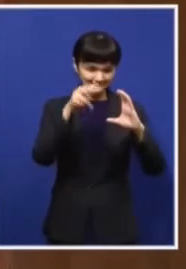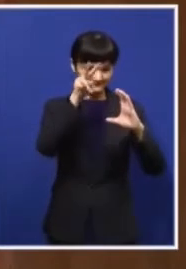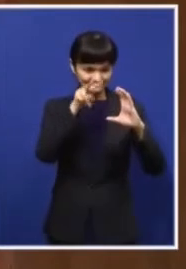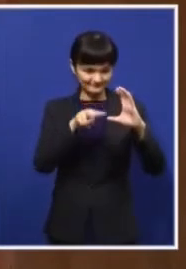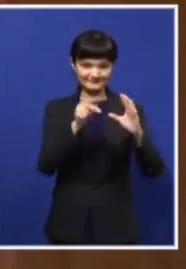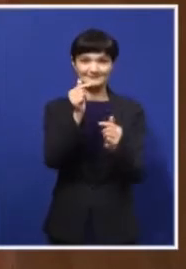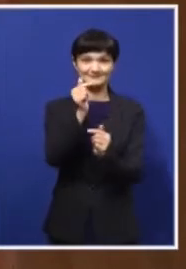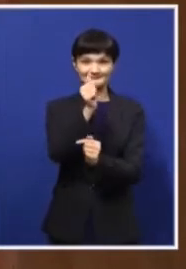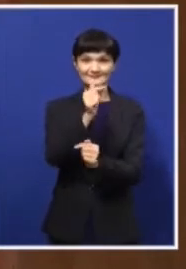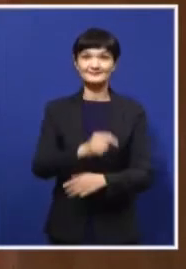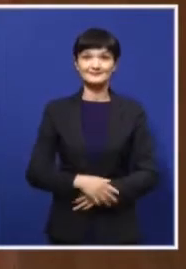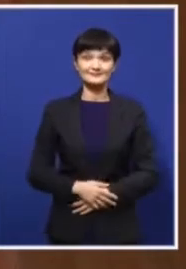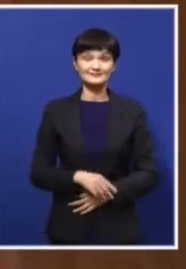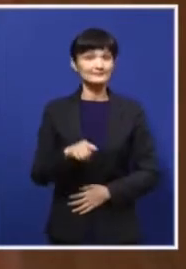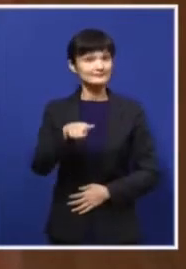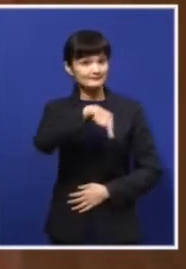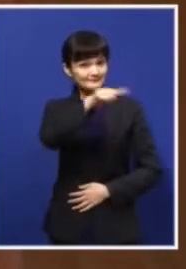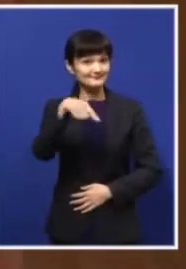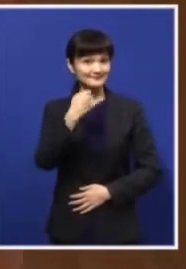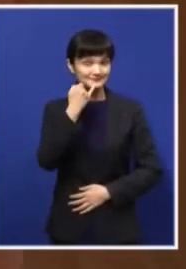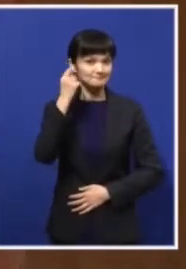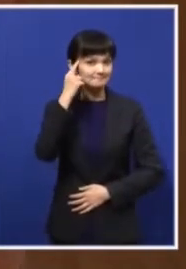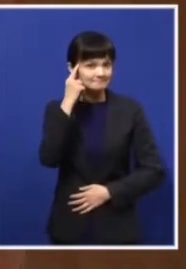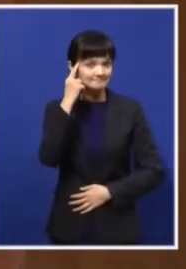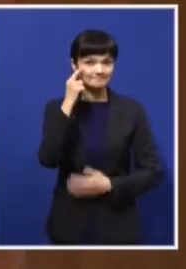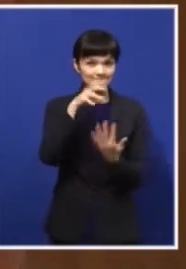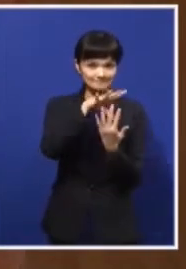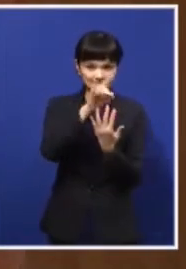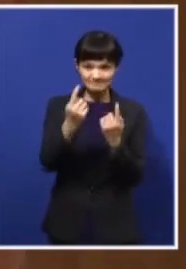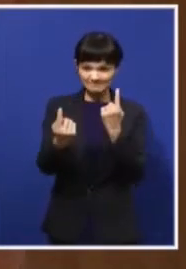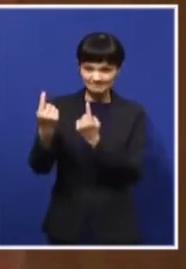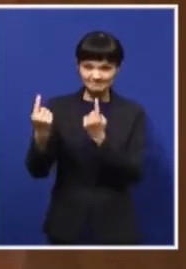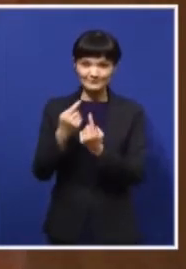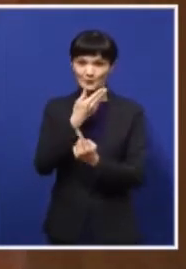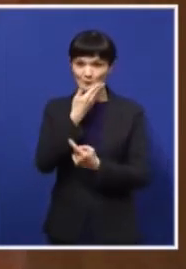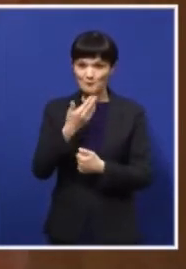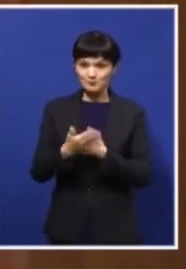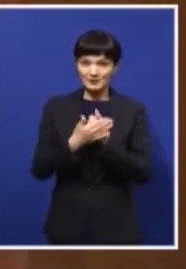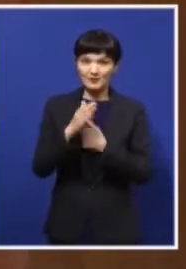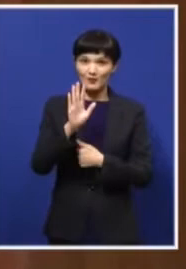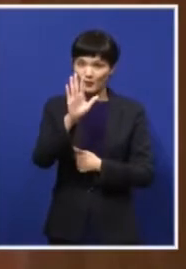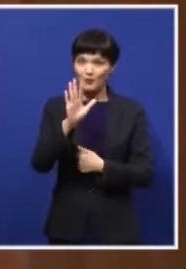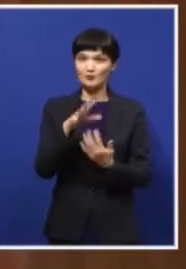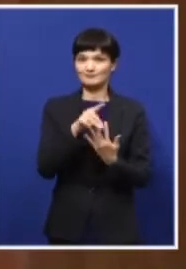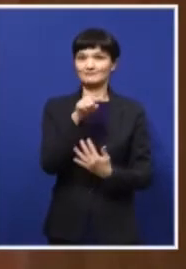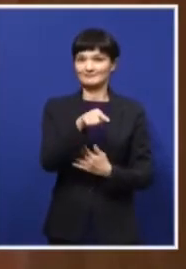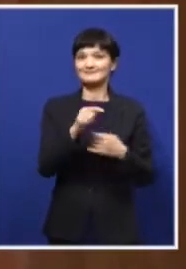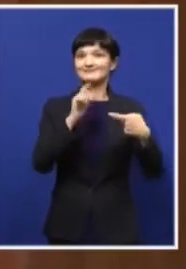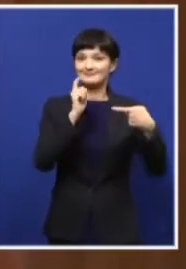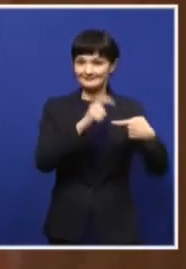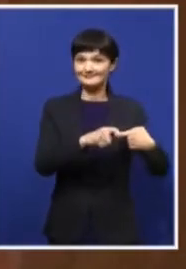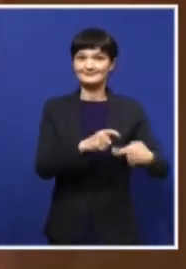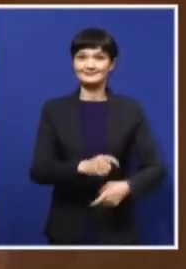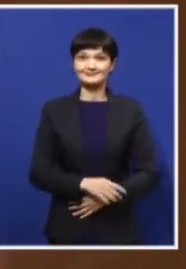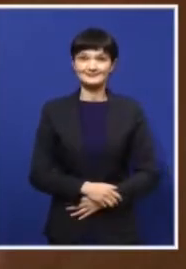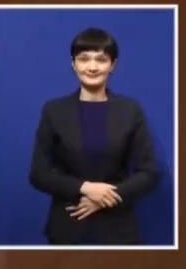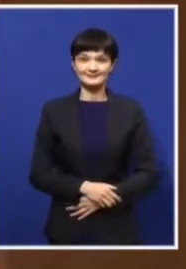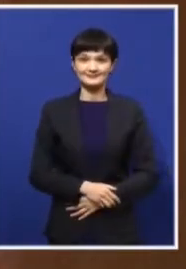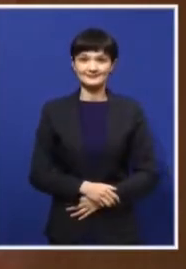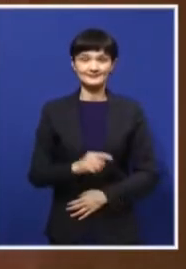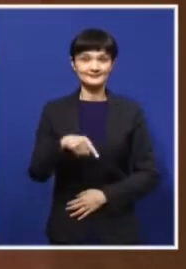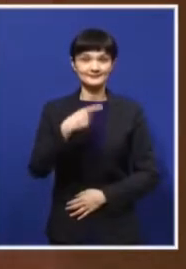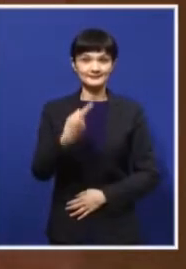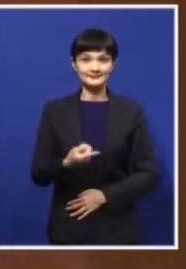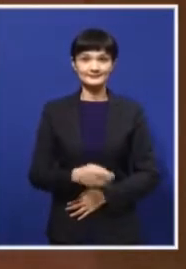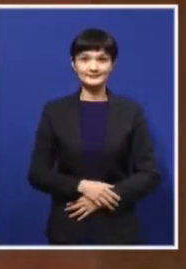观比较然后选定一个最对你来讲最优惠的那一家，然后去进行绑定这样子。好，接下来我们是